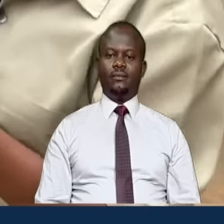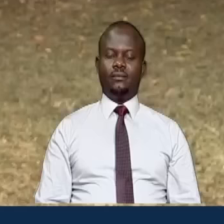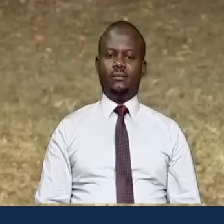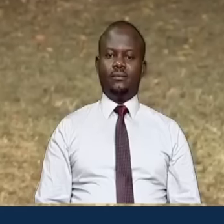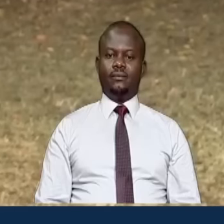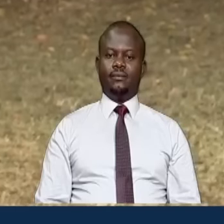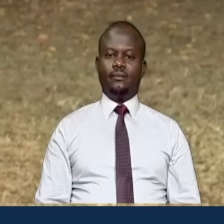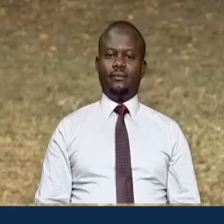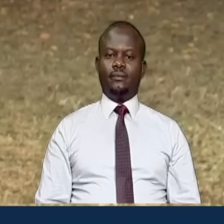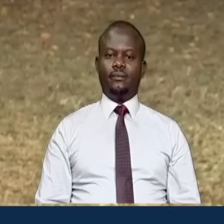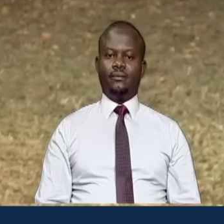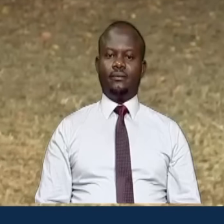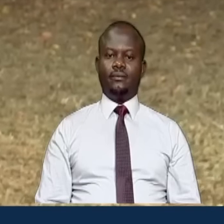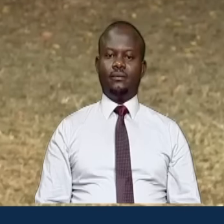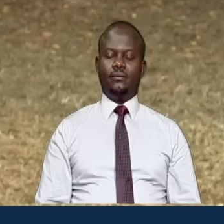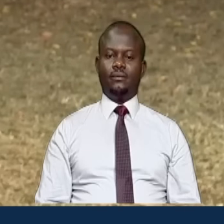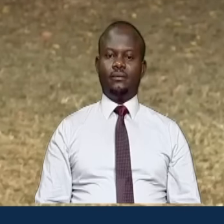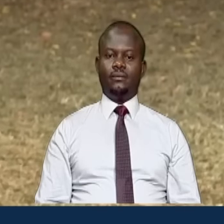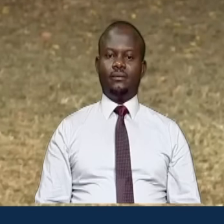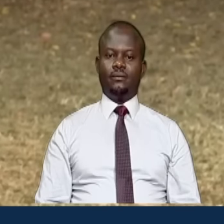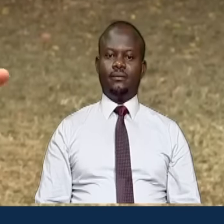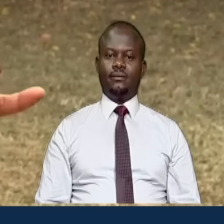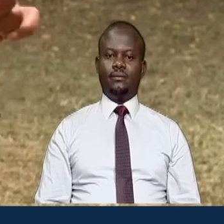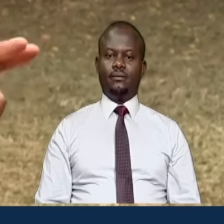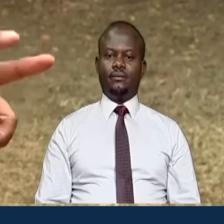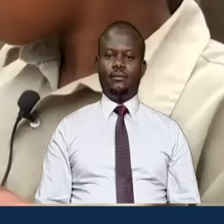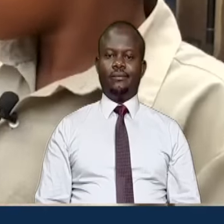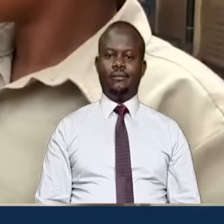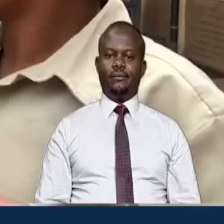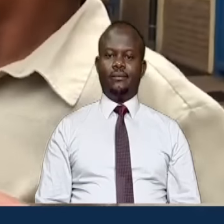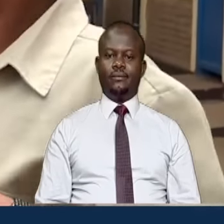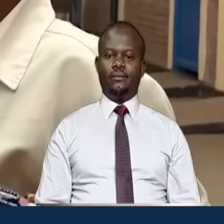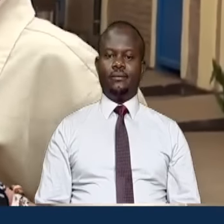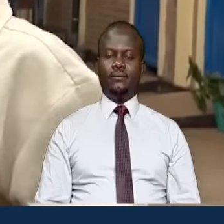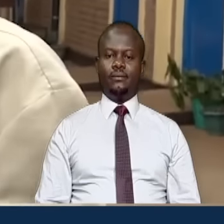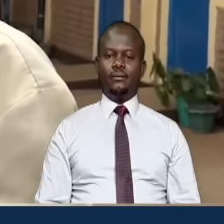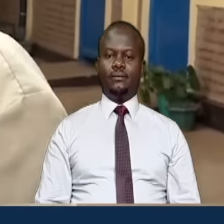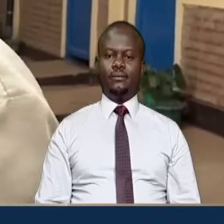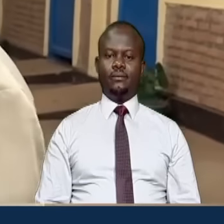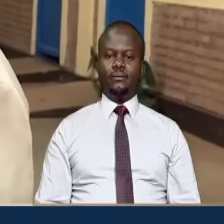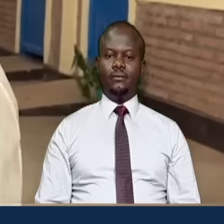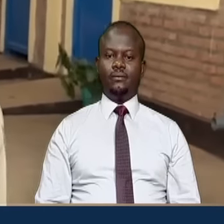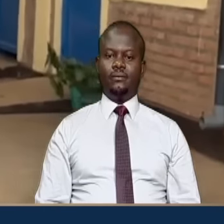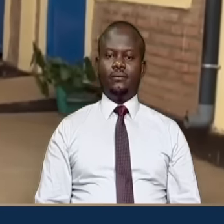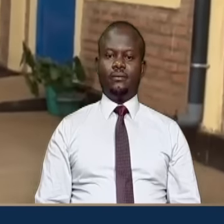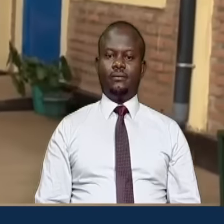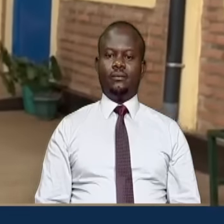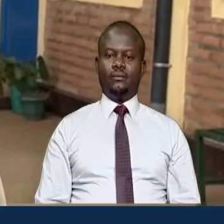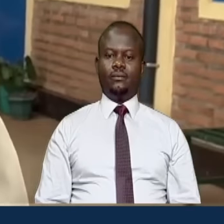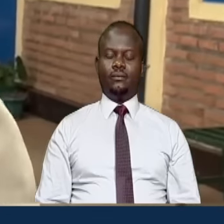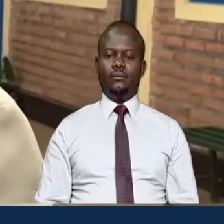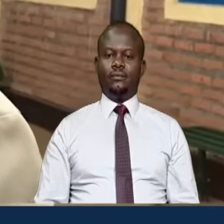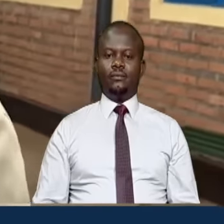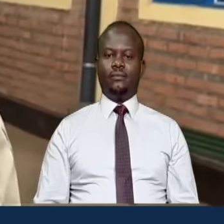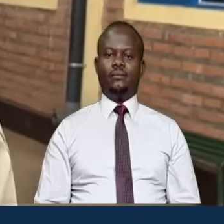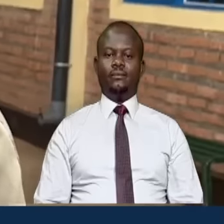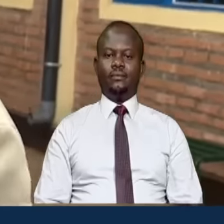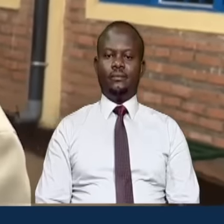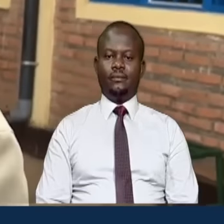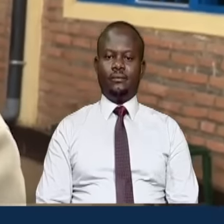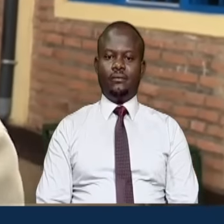nabo buri imwe na rimwe abumva tukabigisha kuvuga bikabafasha. Arashimira leta cyane